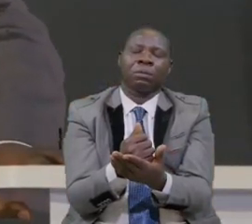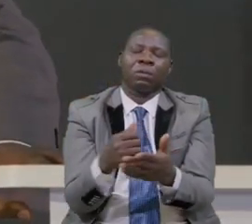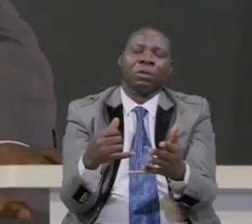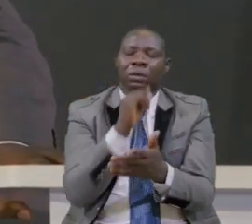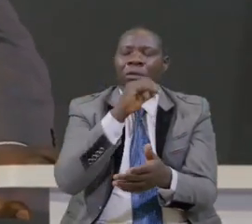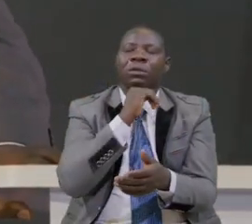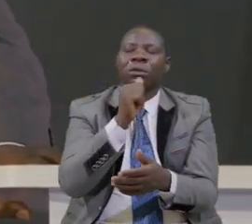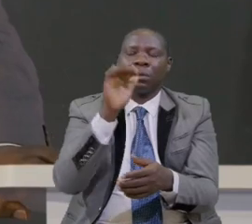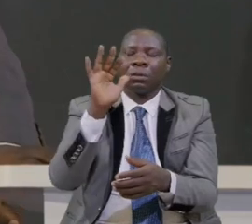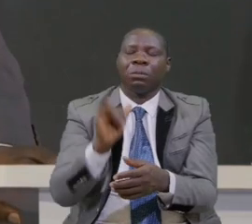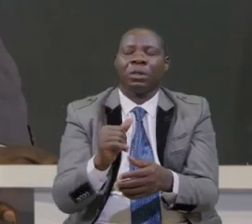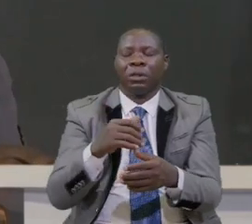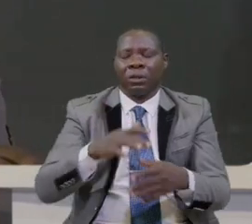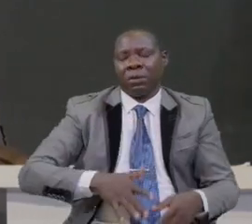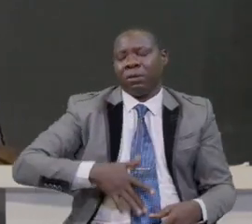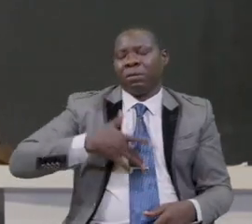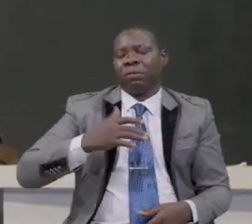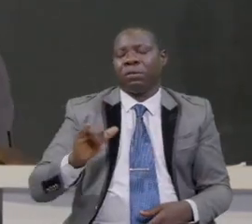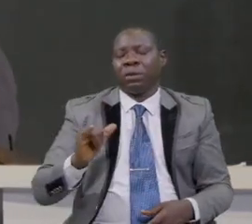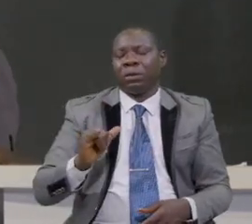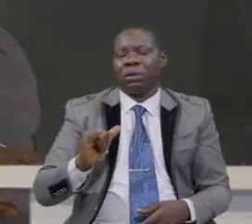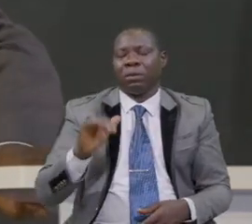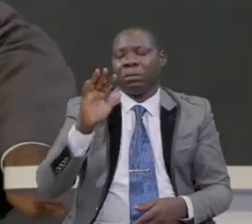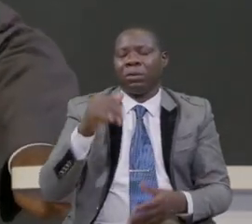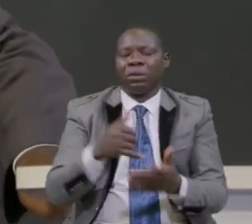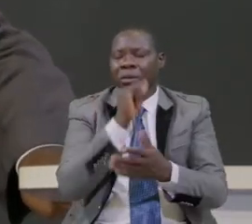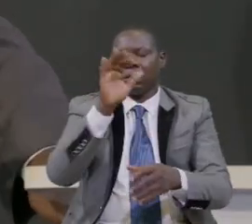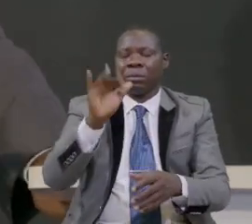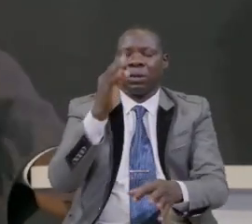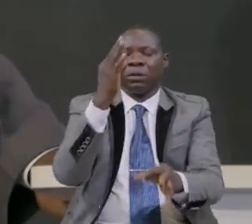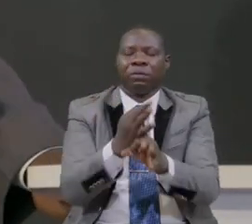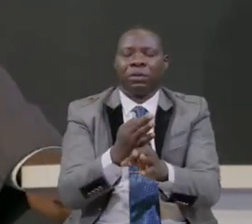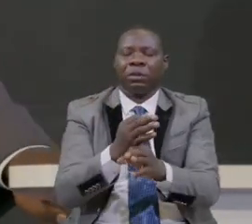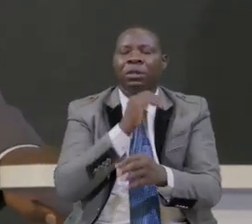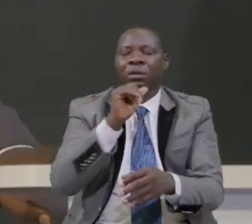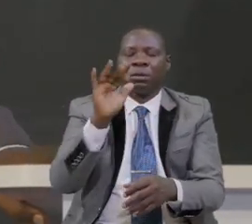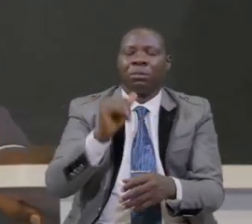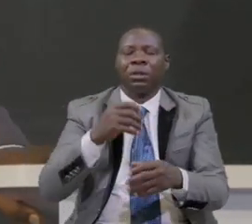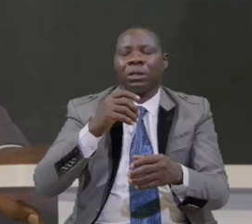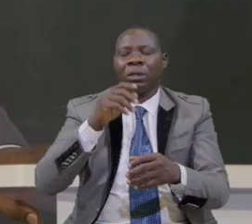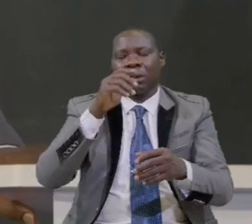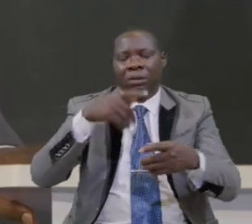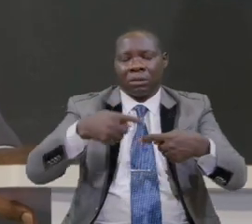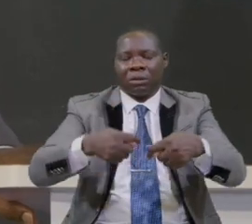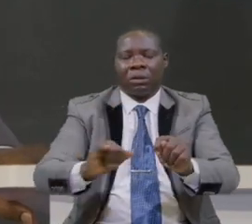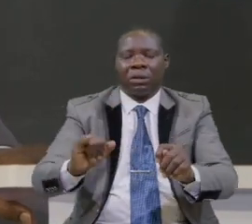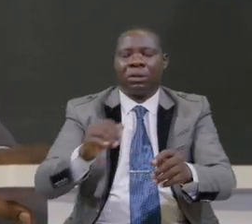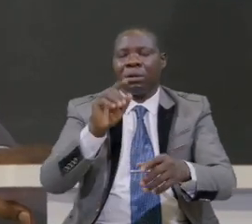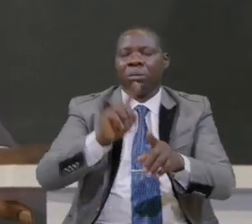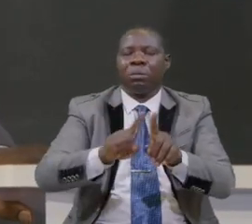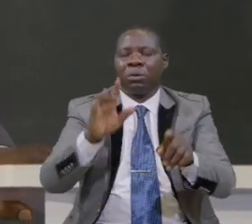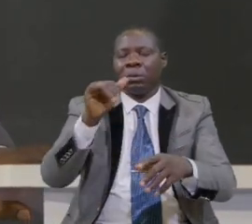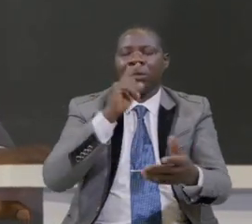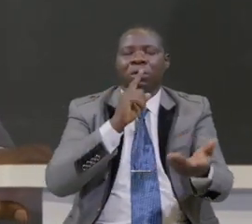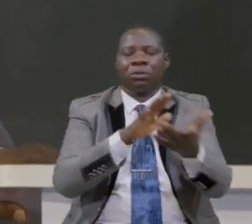Ce n'est pas par les sentiments, mais par la foi. Ce n'est pas en essayant. Mais c'est pas la confiance.